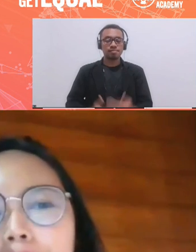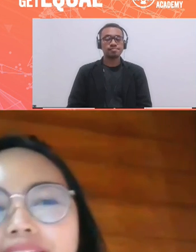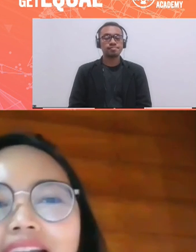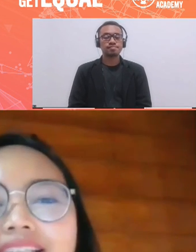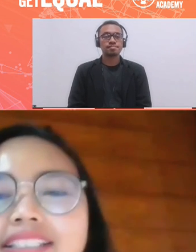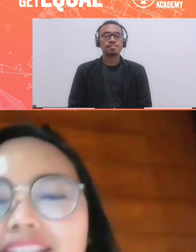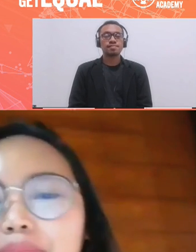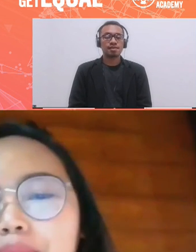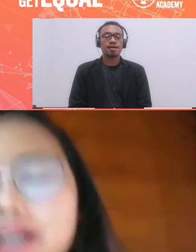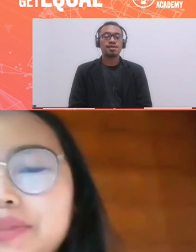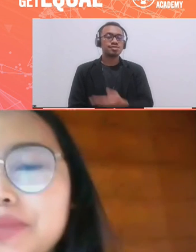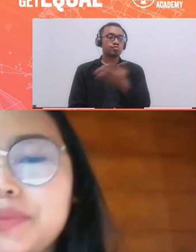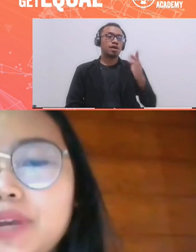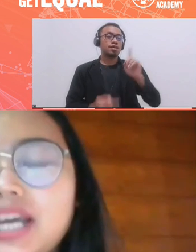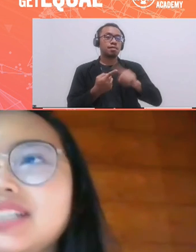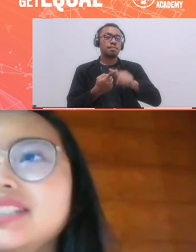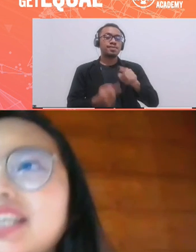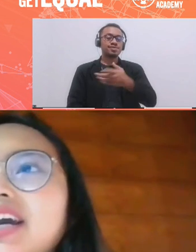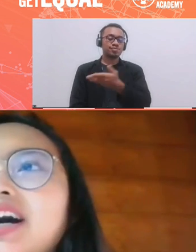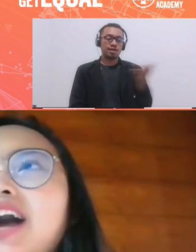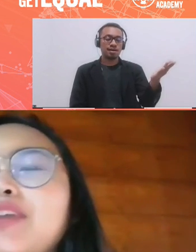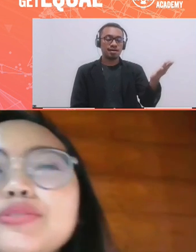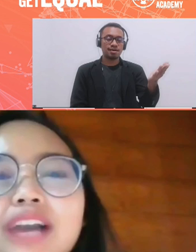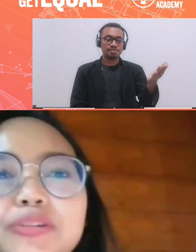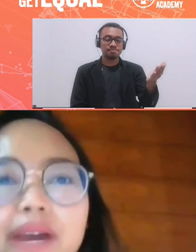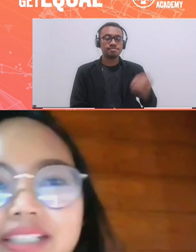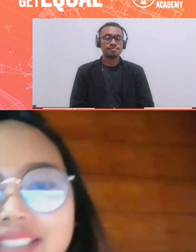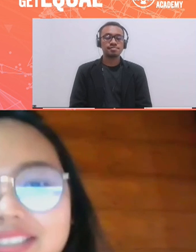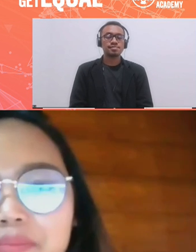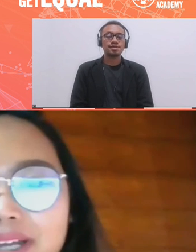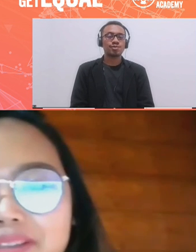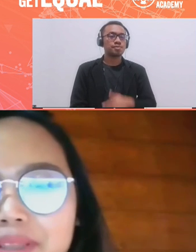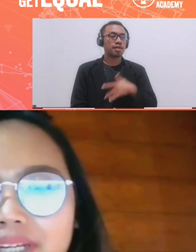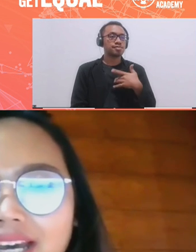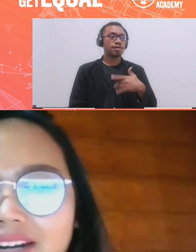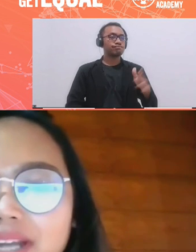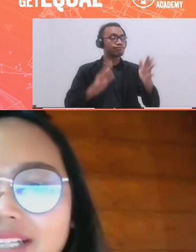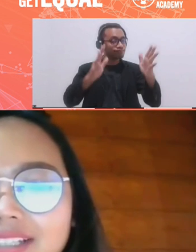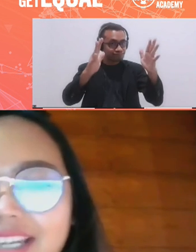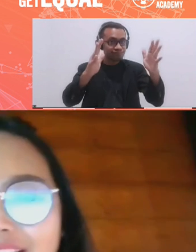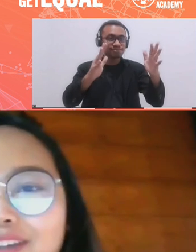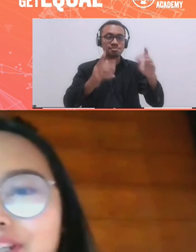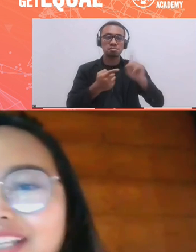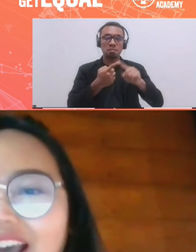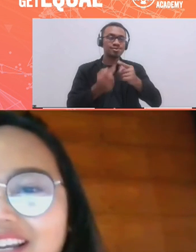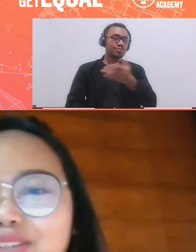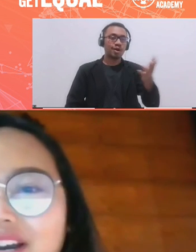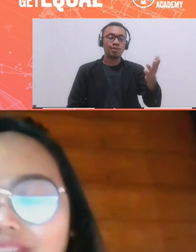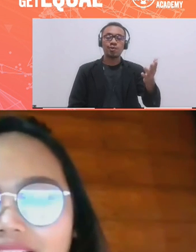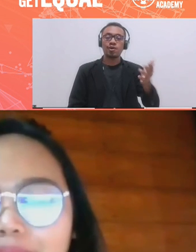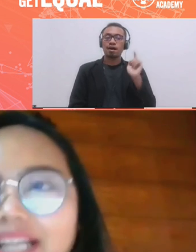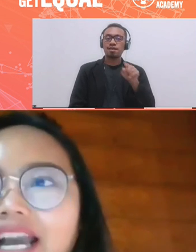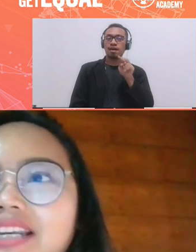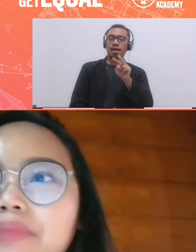buat teman-teman yang ada di sini, yang teman-teman perempuan yang ada di sini, aku tuh salut banget sih sama teman-teman karena banyak, tadi aku lihat ada